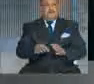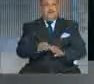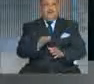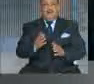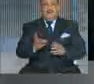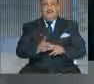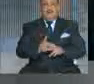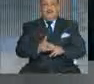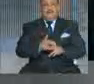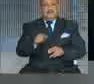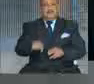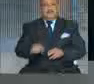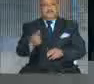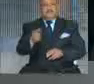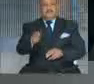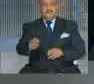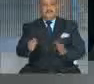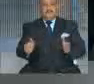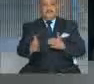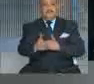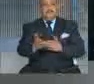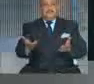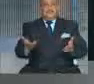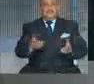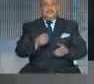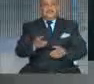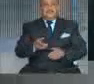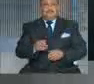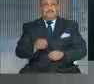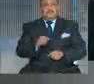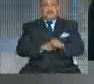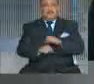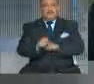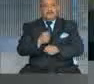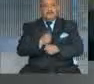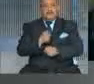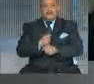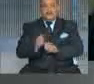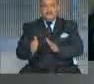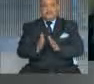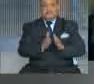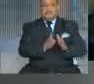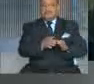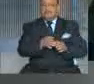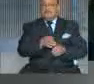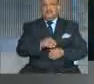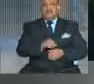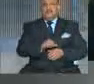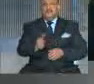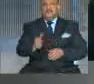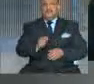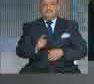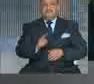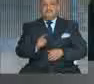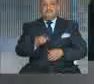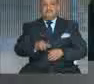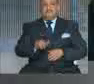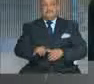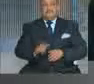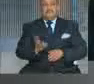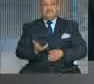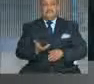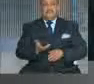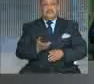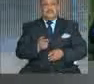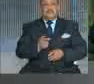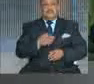فيها، بالنسبة للمرأة الحبلة كذلك معناها نعانوا برشا معاناة البرد وفي كل حاجة